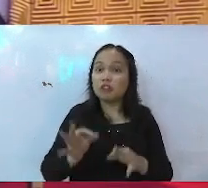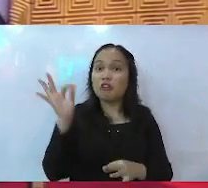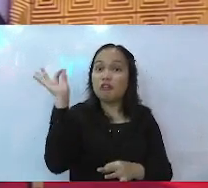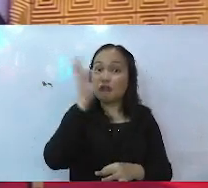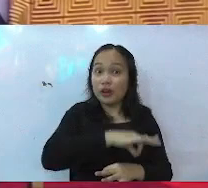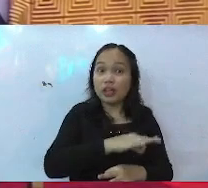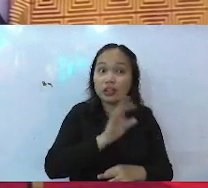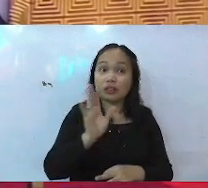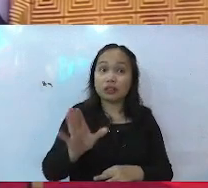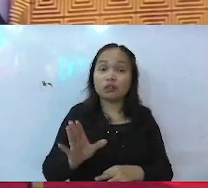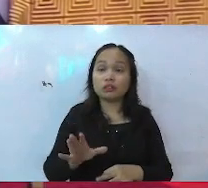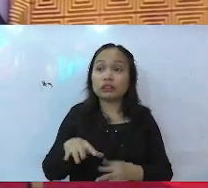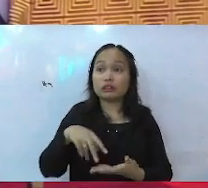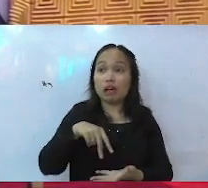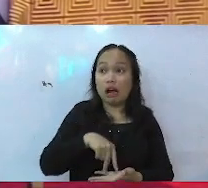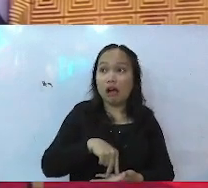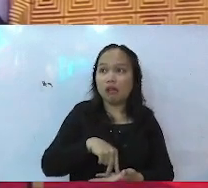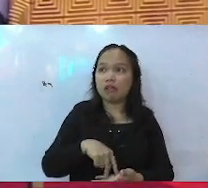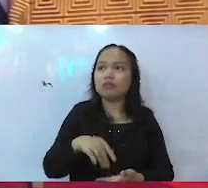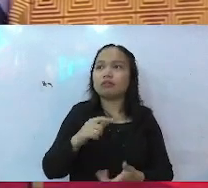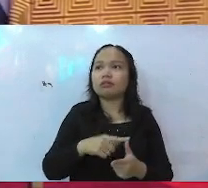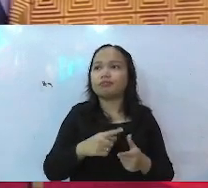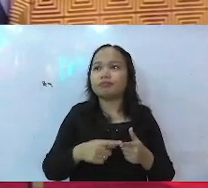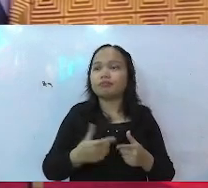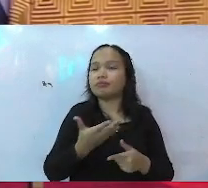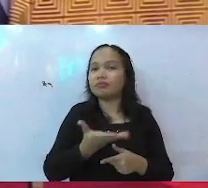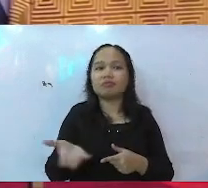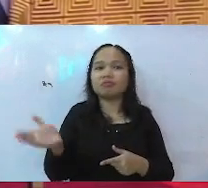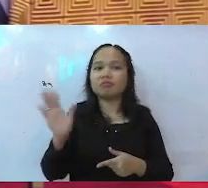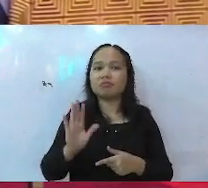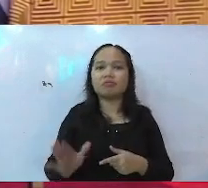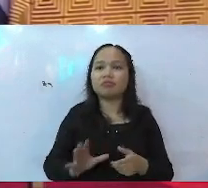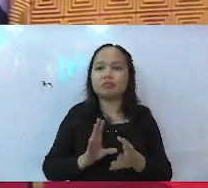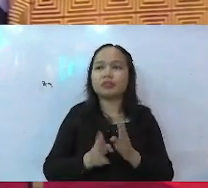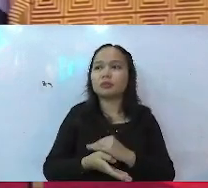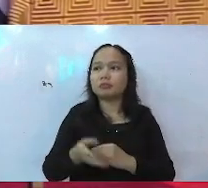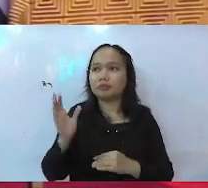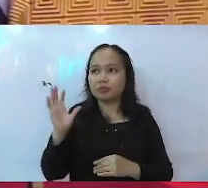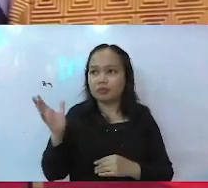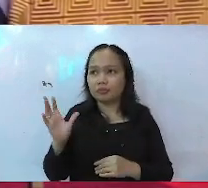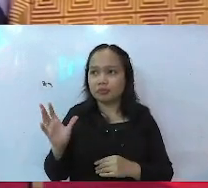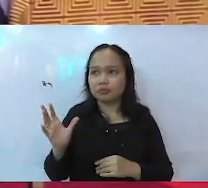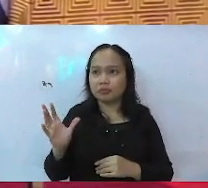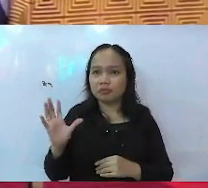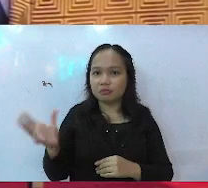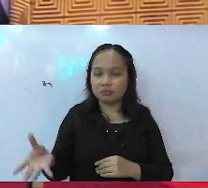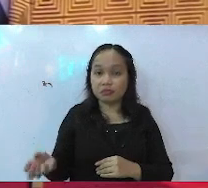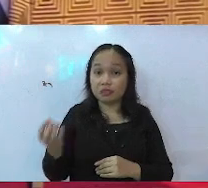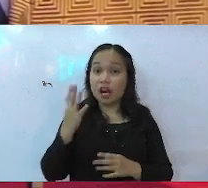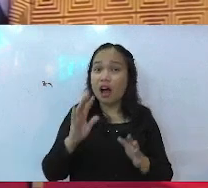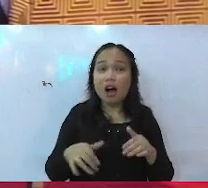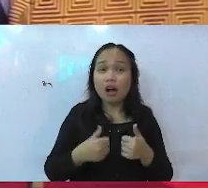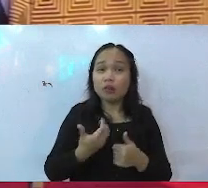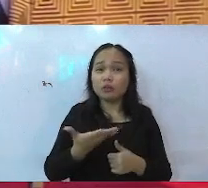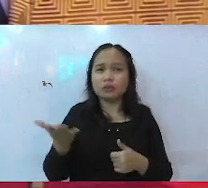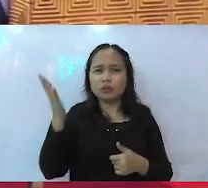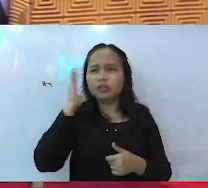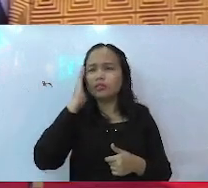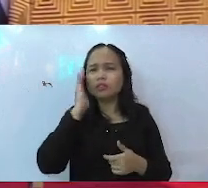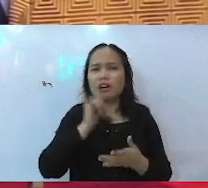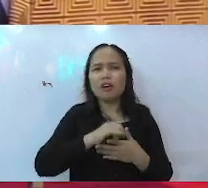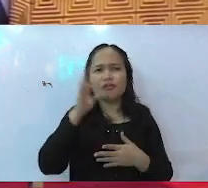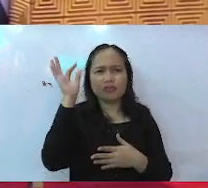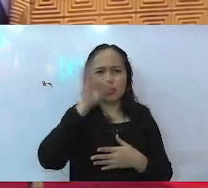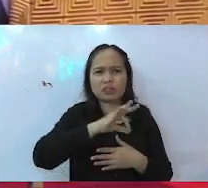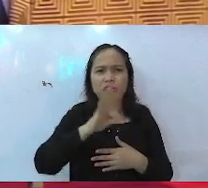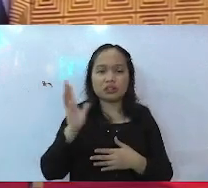pag i-st up ninyo hindi kayo makakapag stand out sir Paano malalaman kapag Paano mo naman nalaman na Peke yung